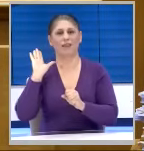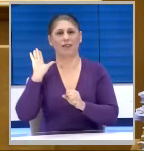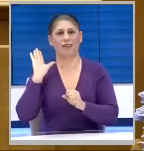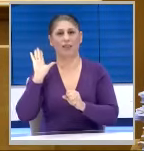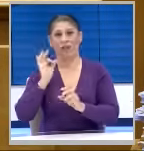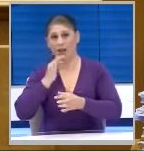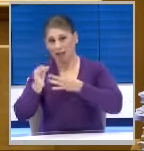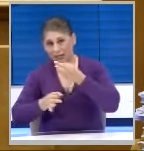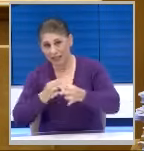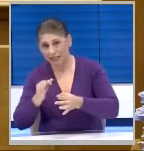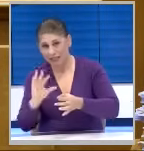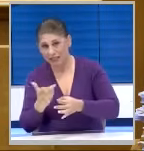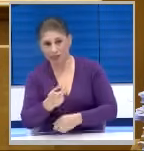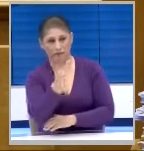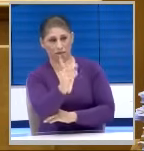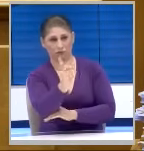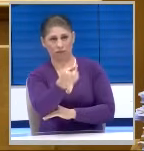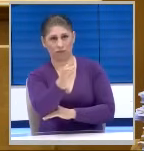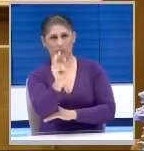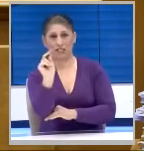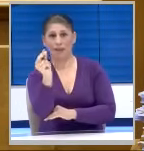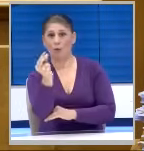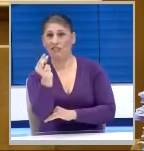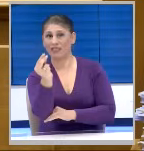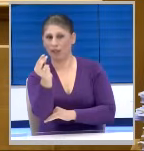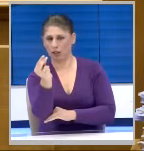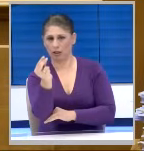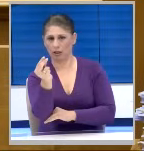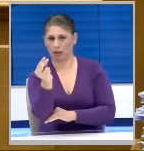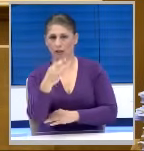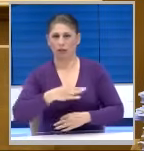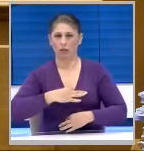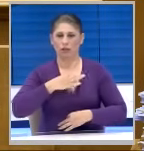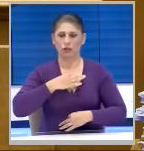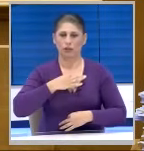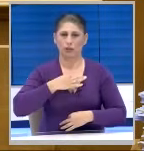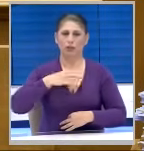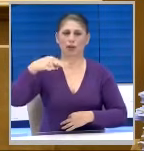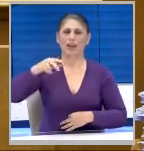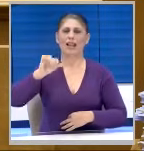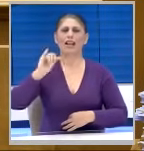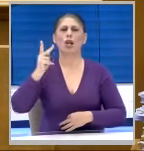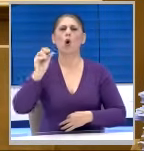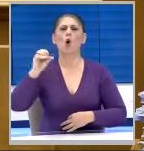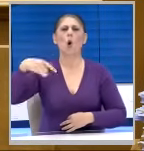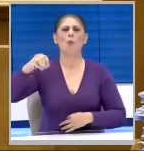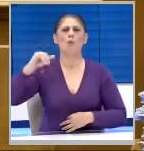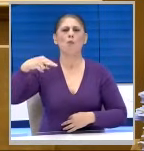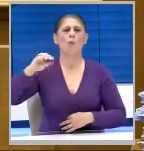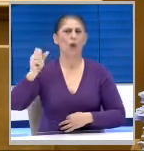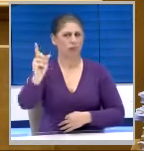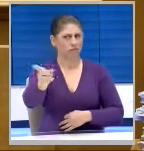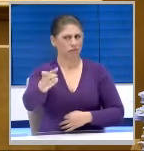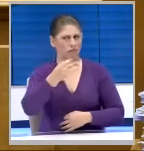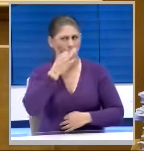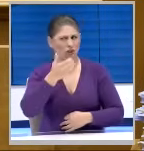εξήγησε γιατί κουνούσε το δάχτυλο σε βουλευτή τον κύριο μεϊκόπουλος του